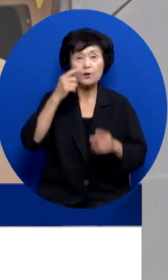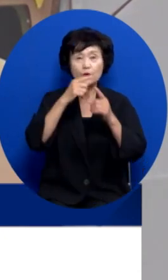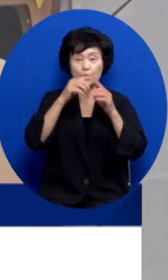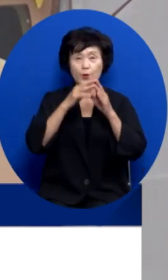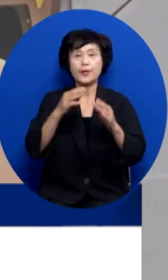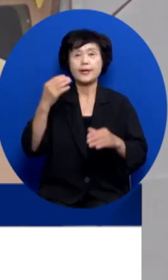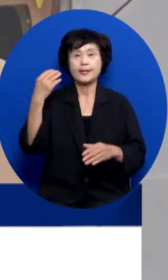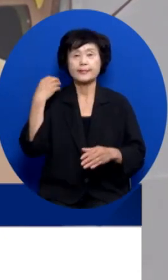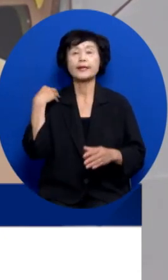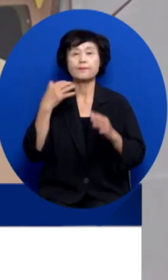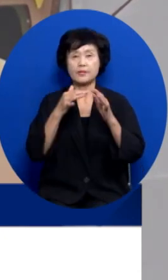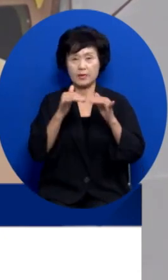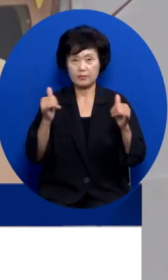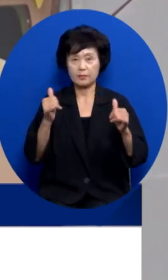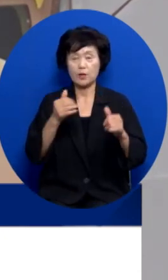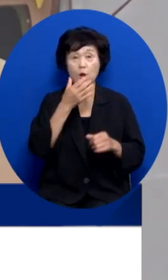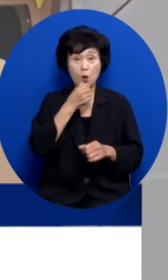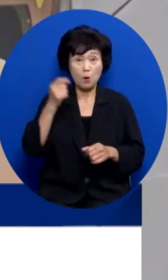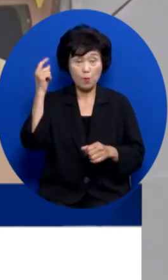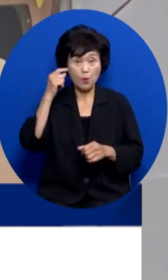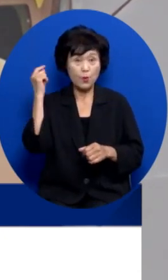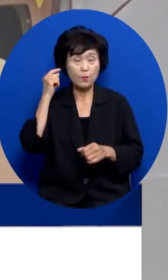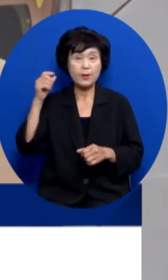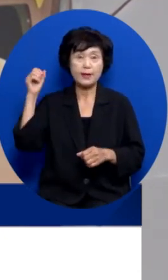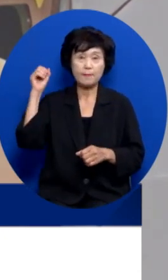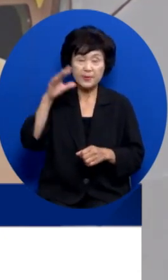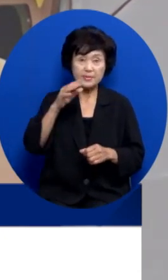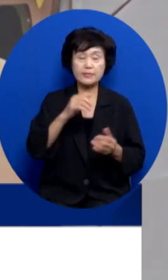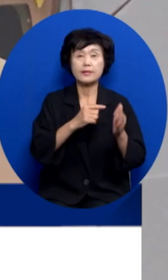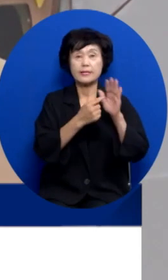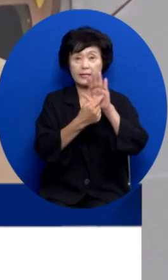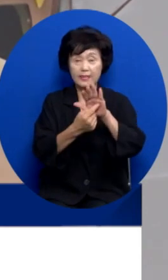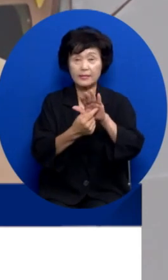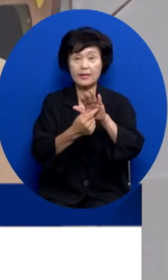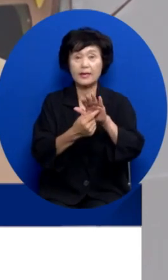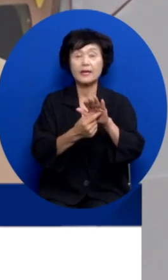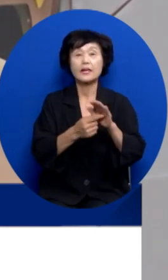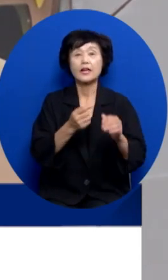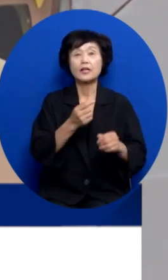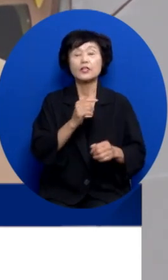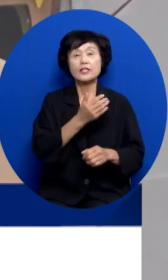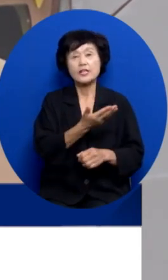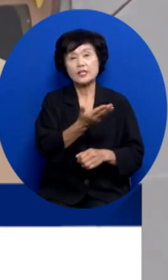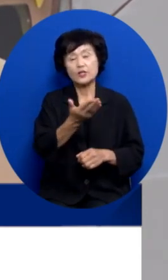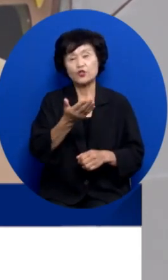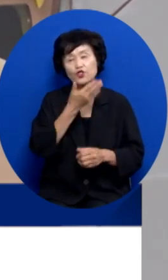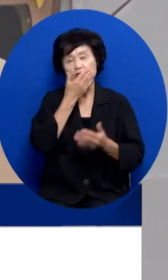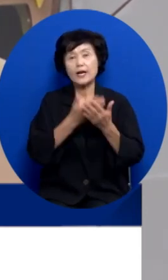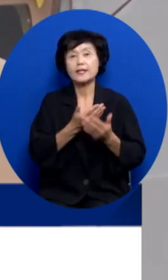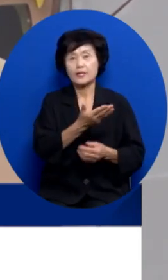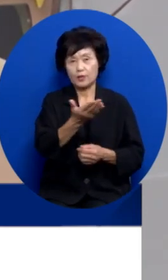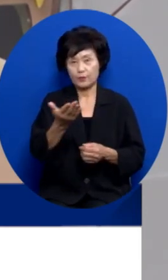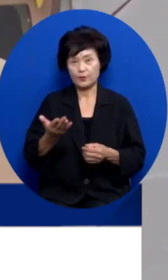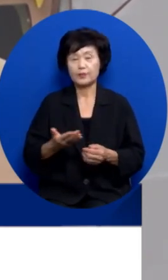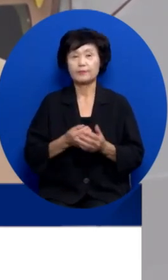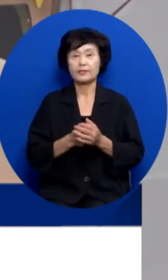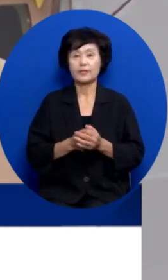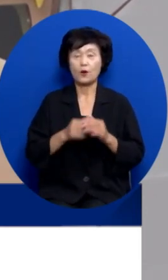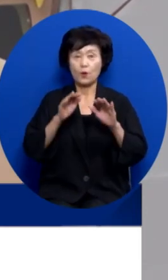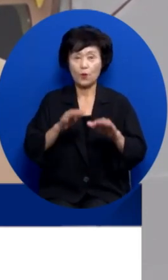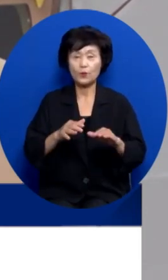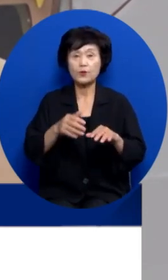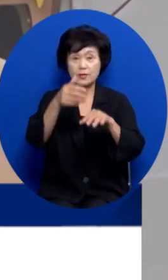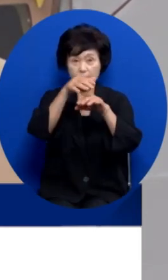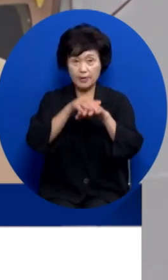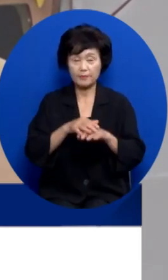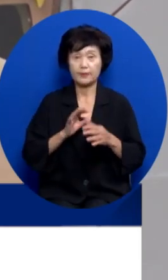가야 되고 복음의 빛을 드러내야 될 귀중한 존재들입니다. 오늘 이 집회를